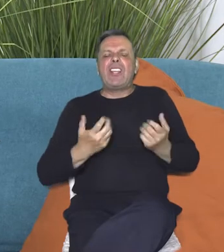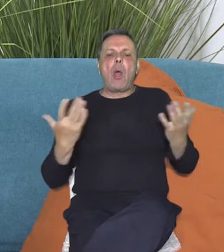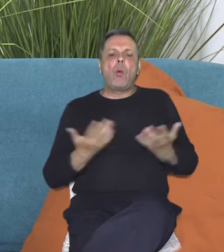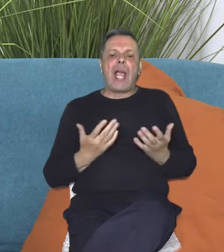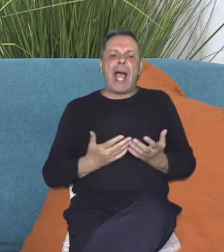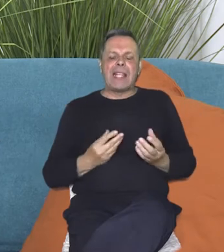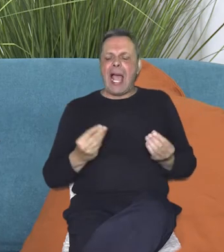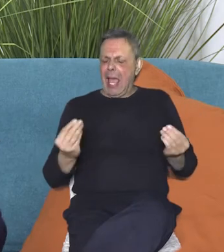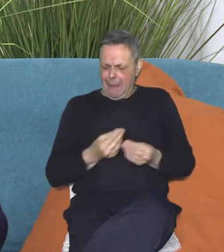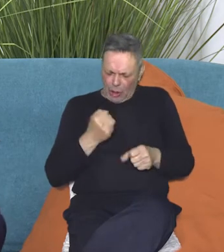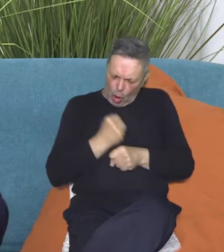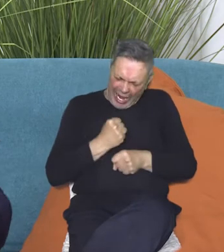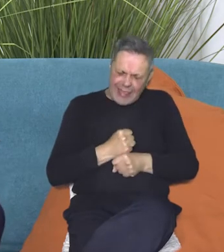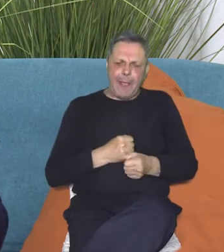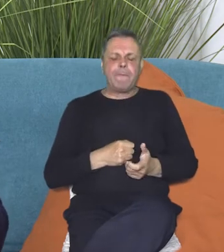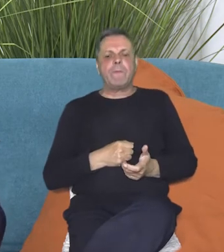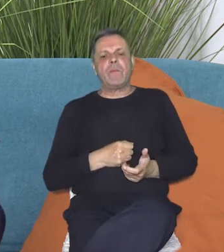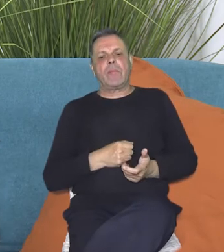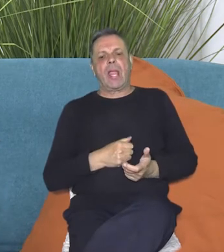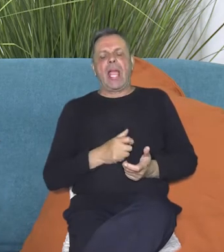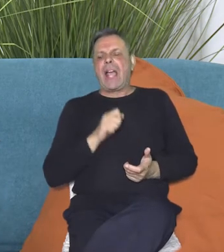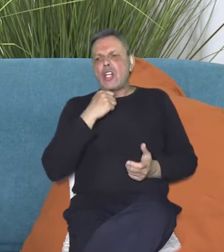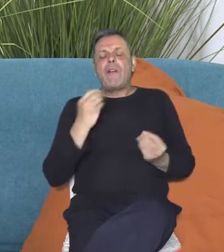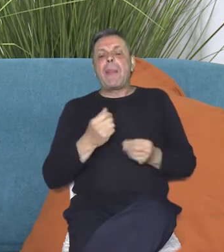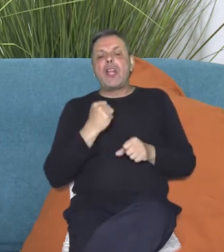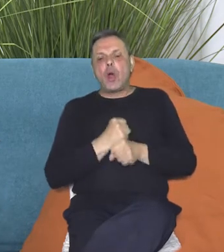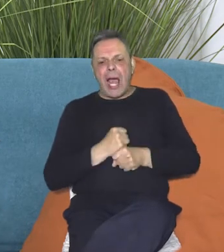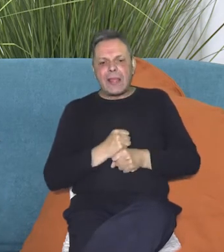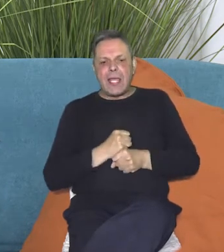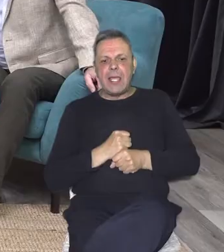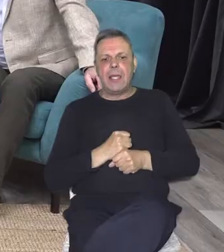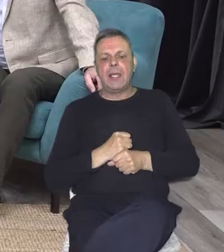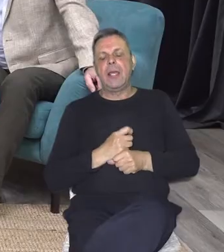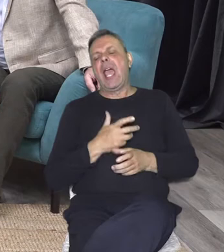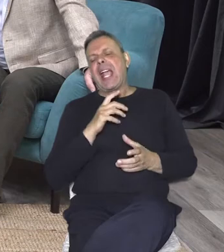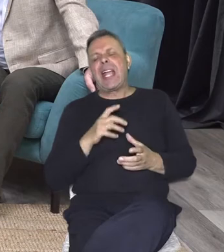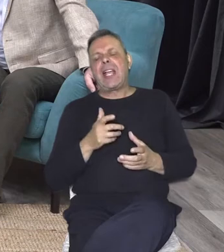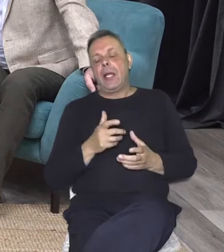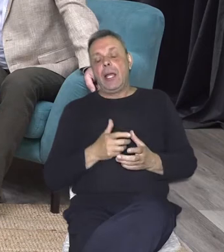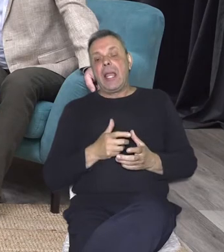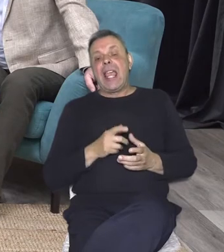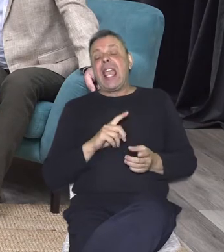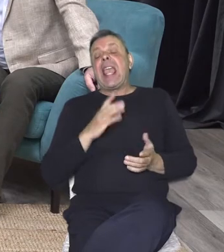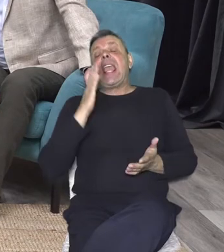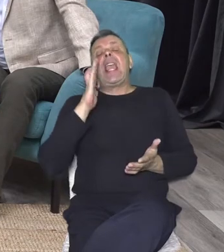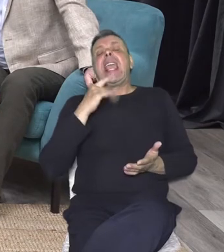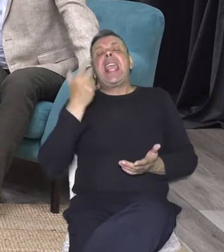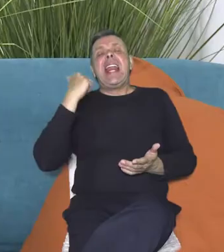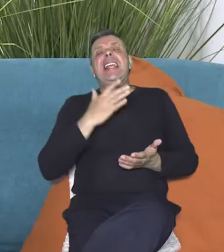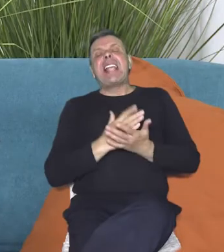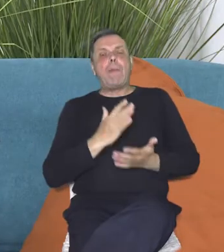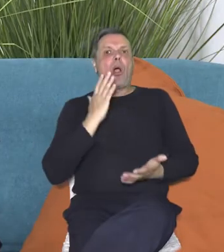kad nešto rade, recimo kad čovjek radi nešto, onda putem aktivacije te, ili samo